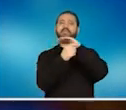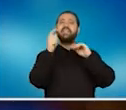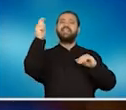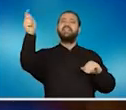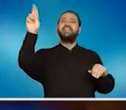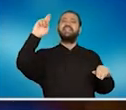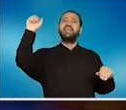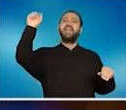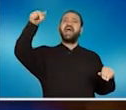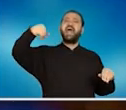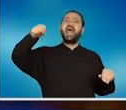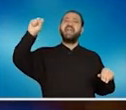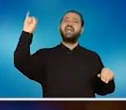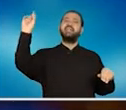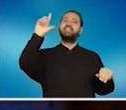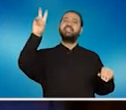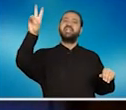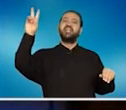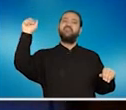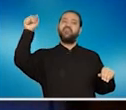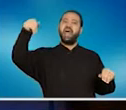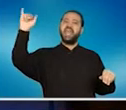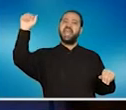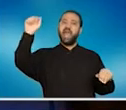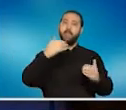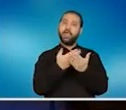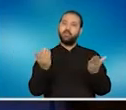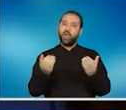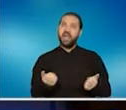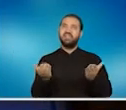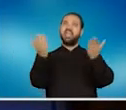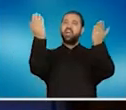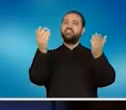i-a slujit și pentru care s-a și jertfit, deși